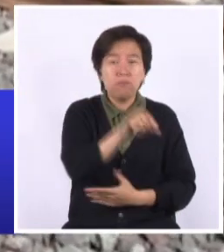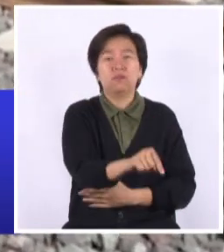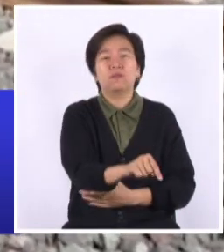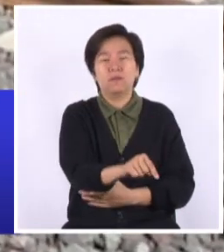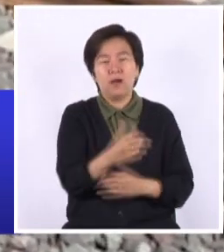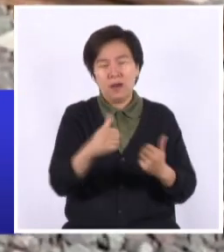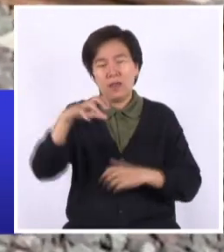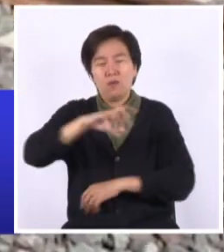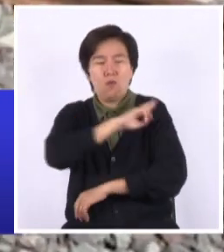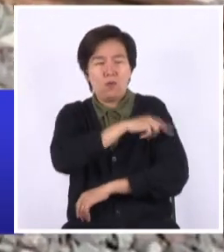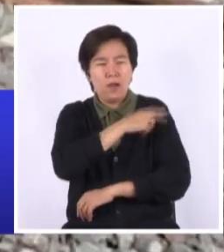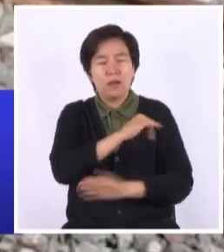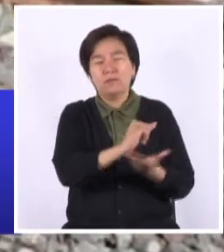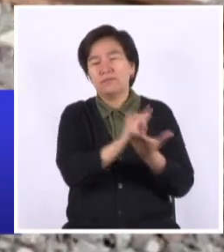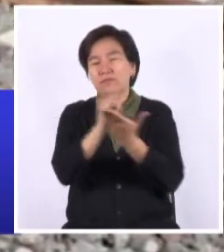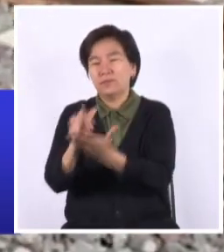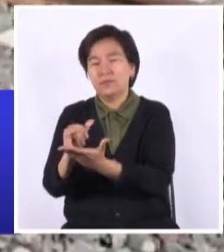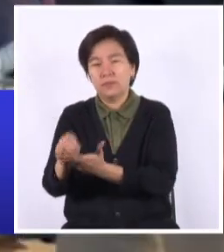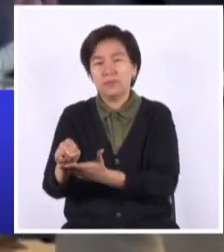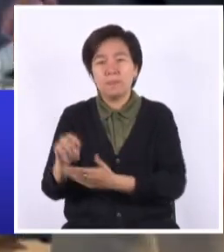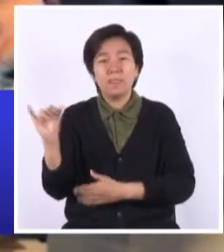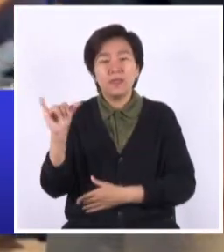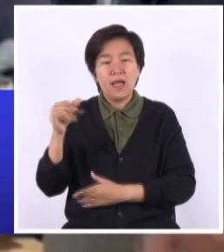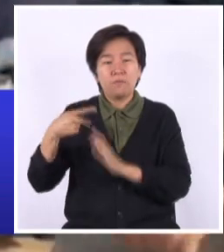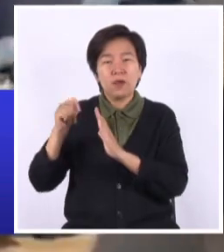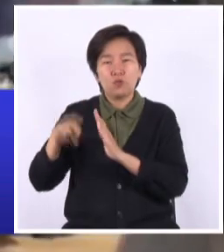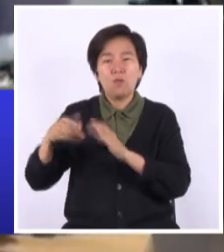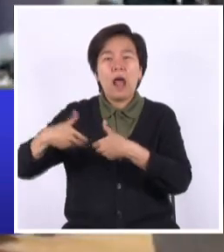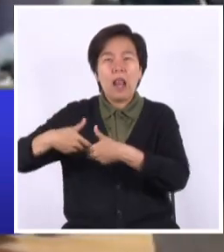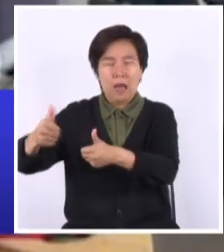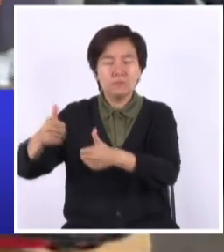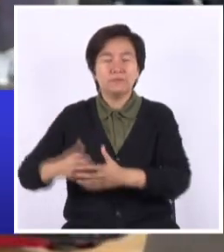ไปรักษาที่โรงพยาบาลแล้วติดต่อญาติที่จังหวัดปทุมธานีมารับตัวไปค่ะ ครับ